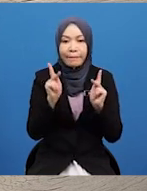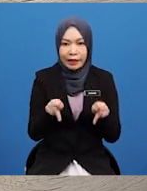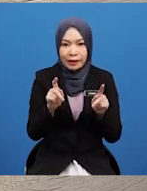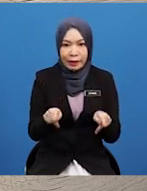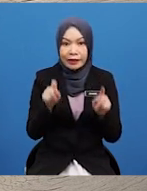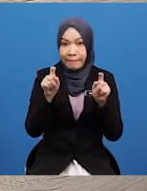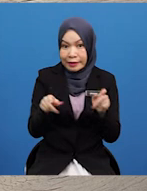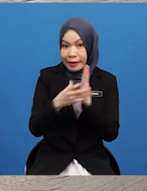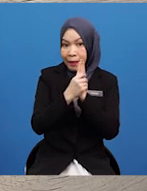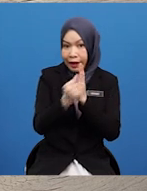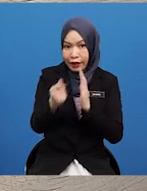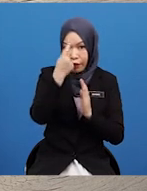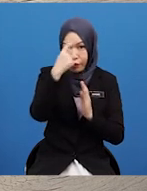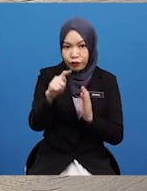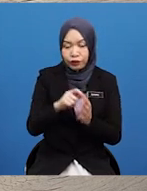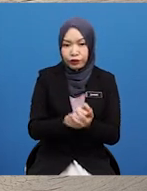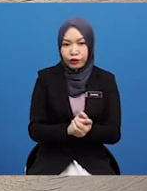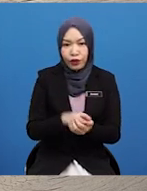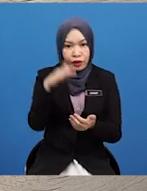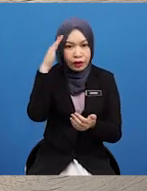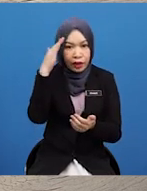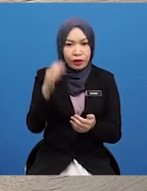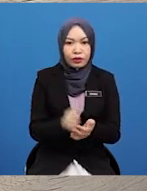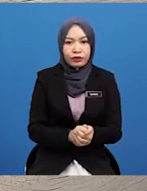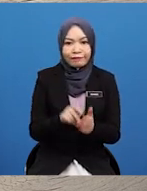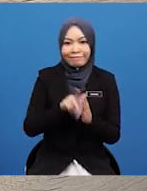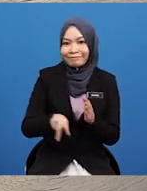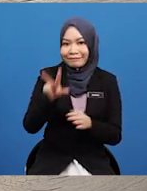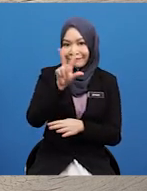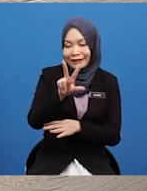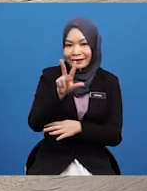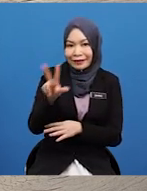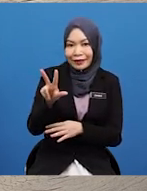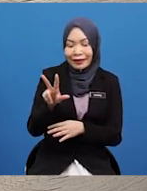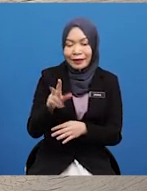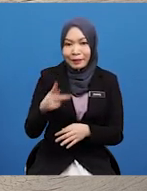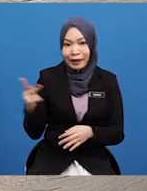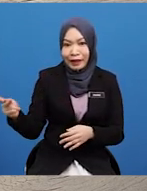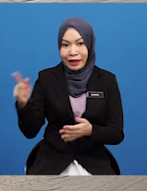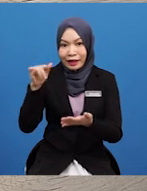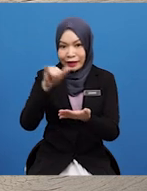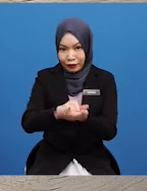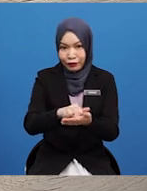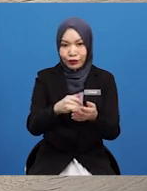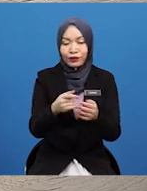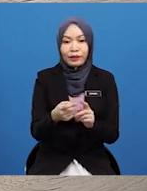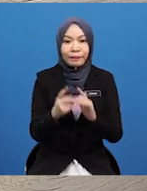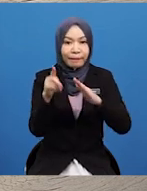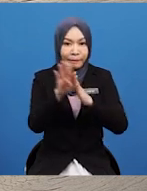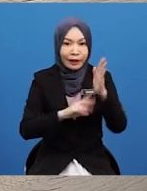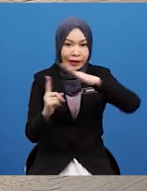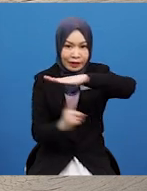Pelajar-pelajar perlu mahir untuk mengenal pasti ketiga-tiga perkara tersebut berdasarkan petikan